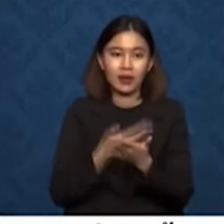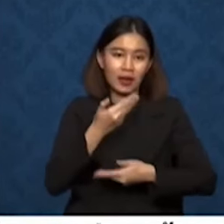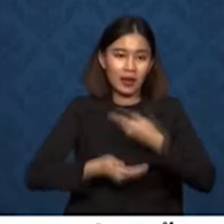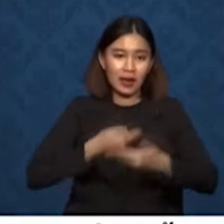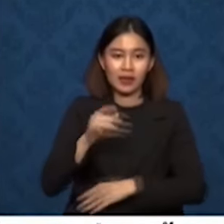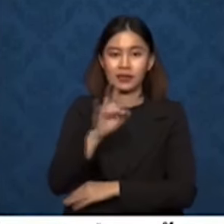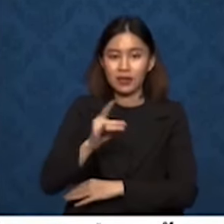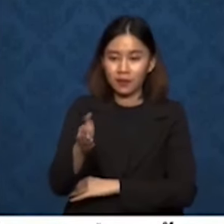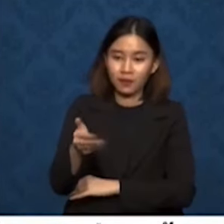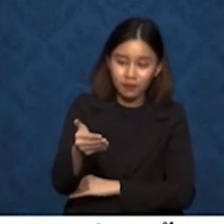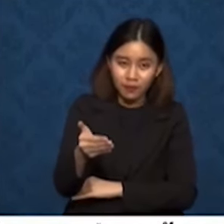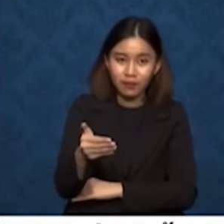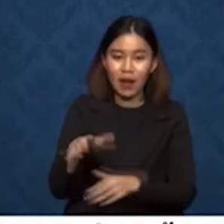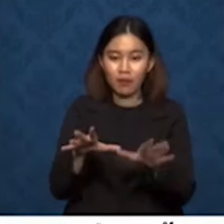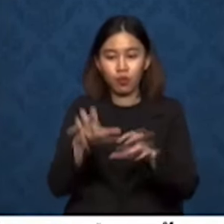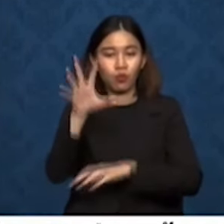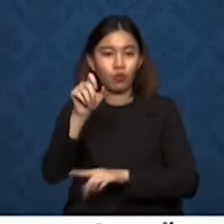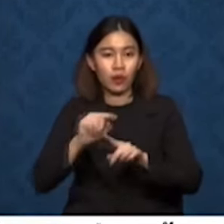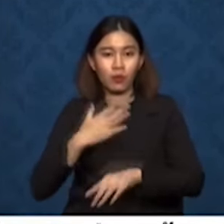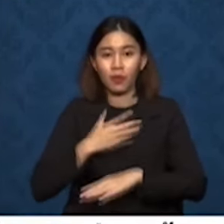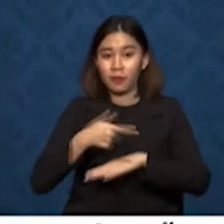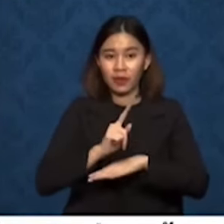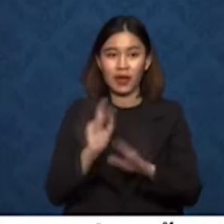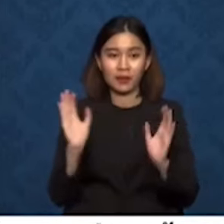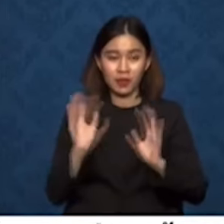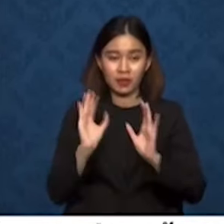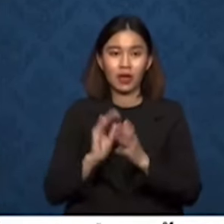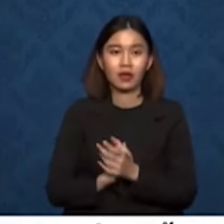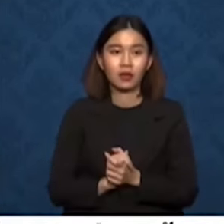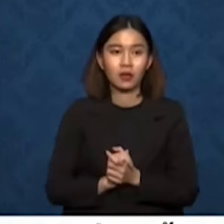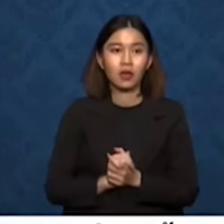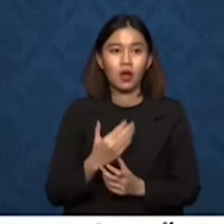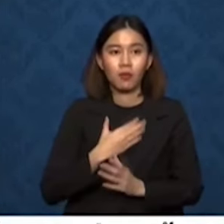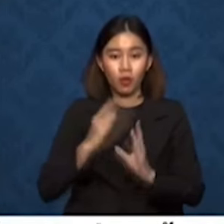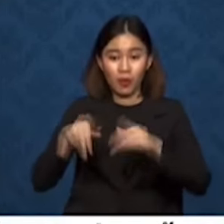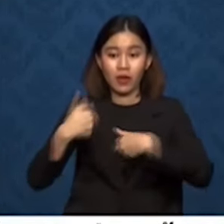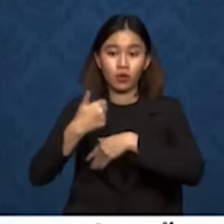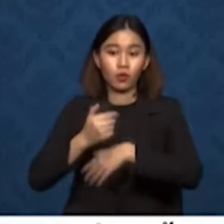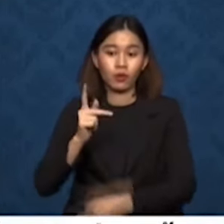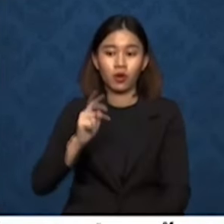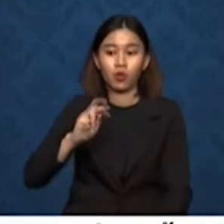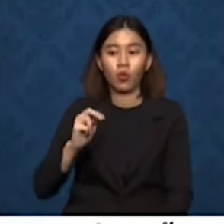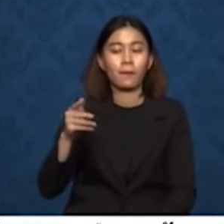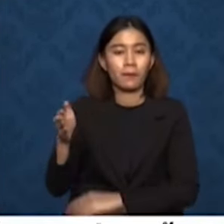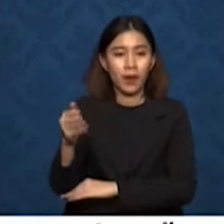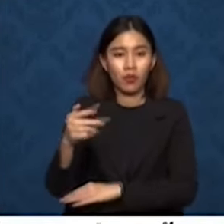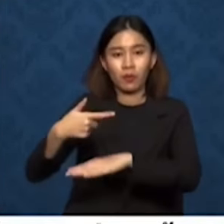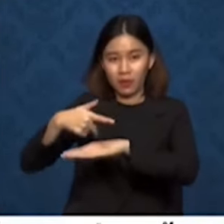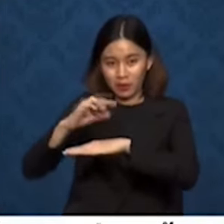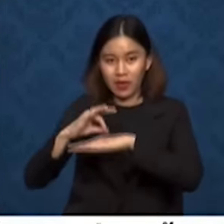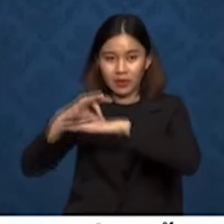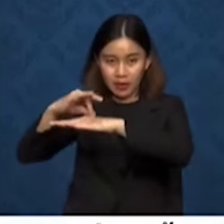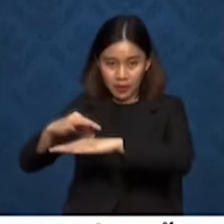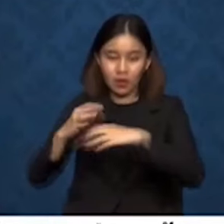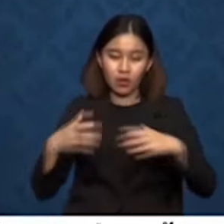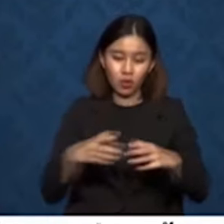น้ำผมไม่ได้เป็นประธานครับผมให้อธิบดีกรมประมงเป็นประธานและ